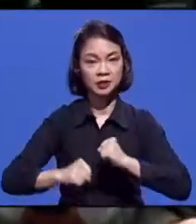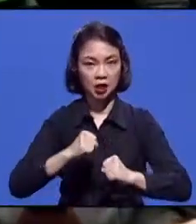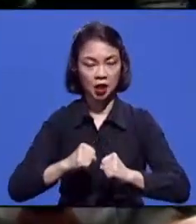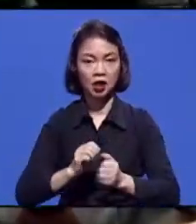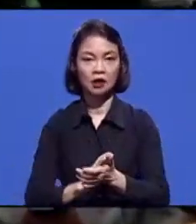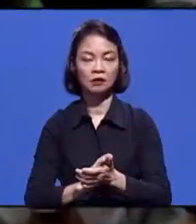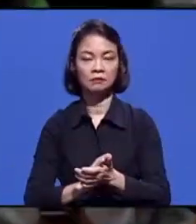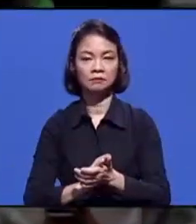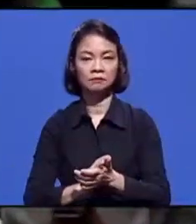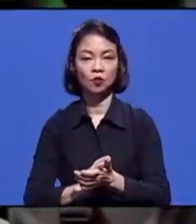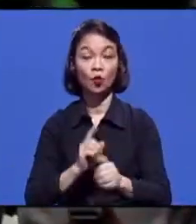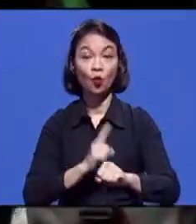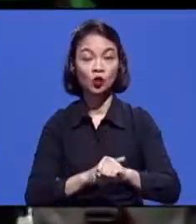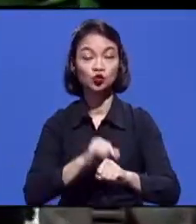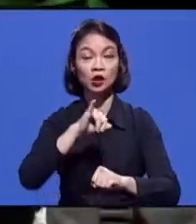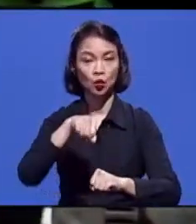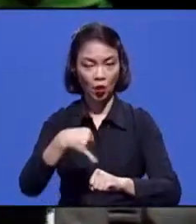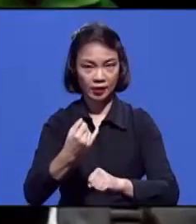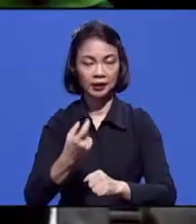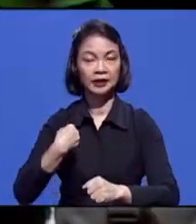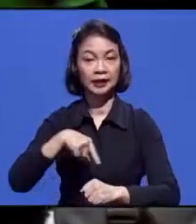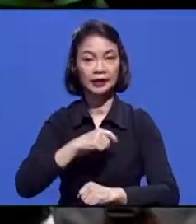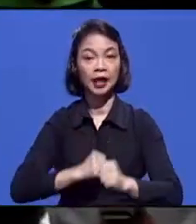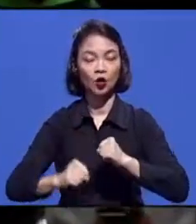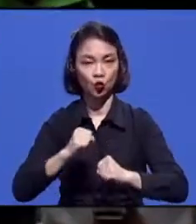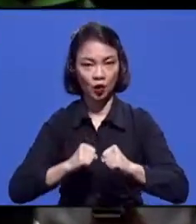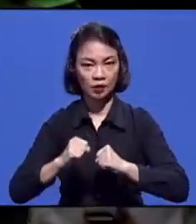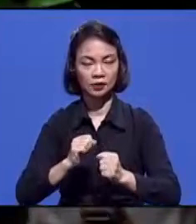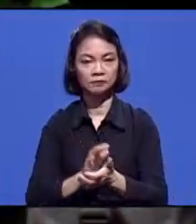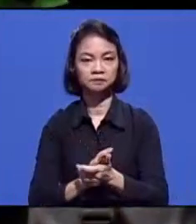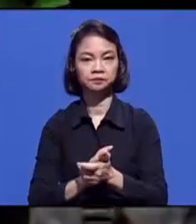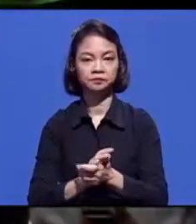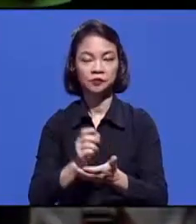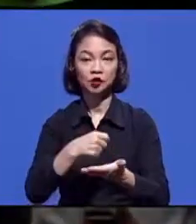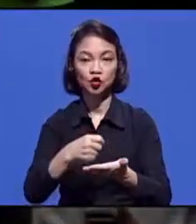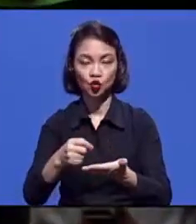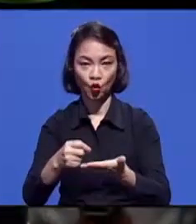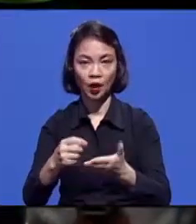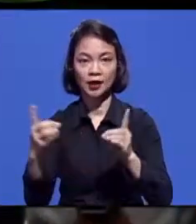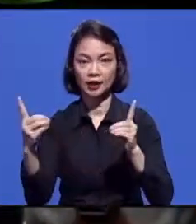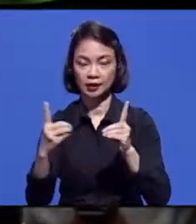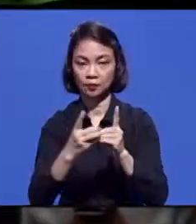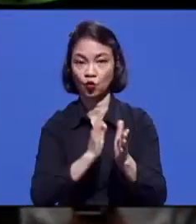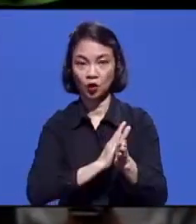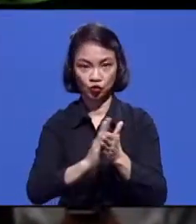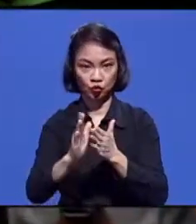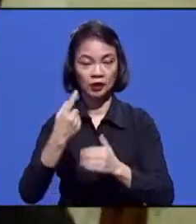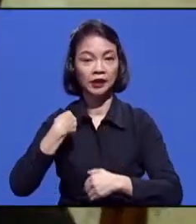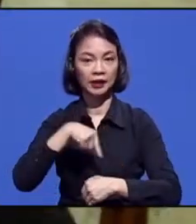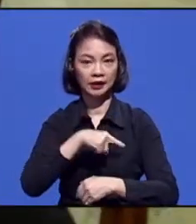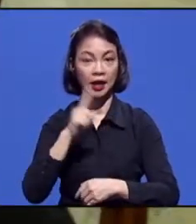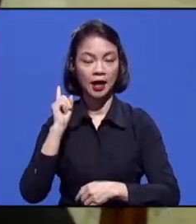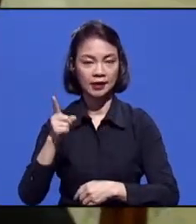nanti Januari kita lakukan sekolahan tatap muka, kita punya